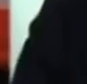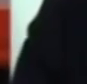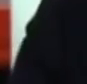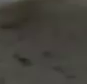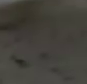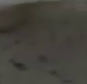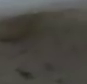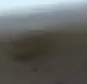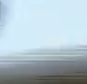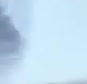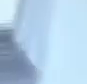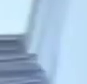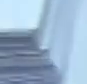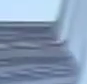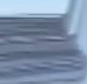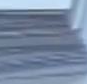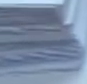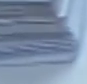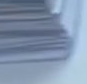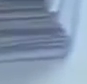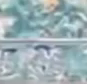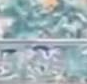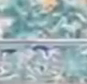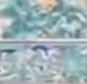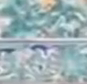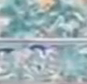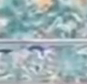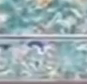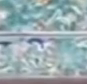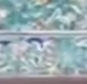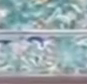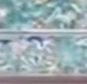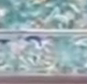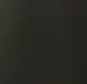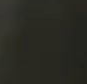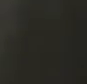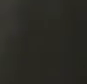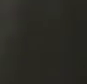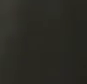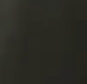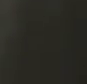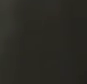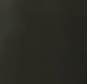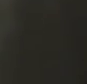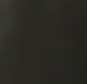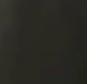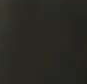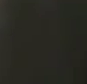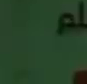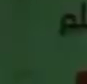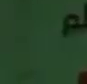des problèmes concrets. Le salarié algérien, les ma'andouch mikfouch le salaire tu'o mikfach باش يوكل ولادو ويخلص